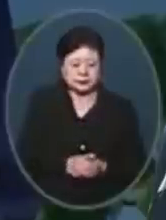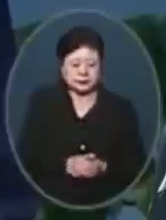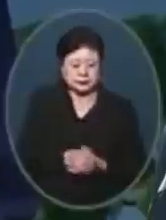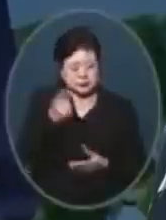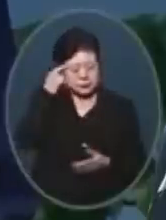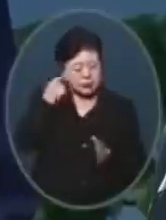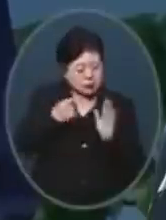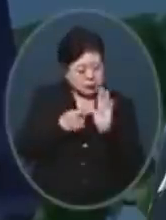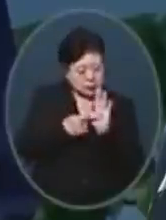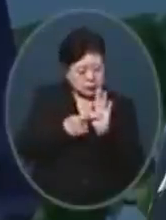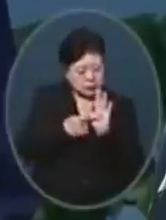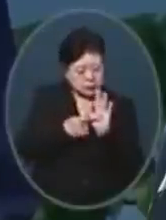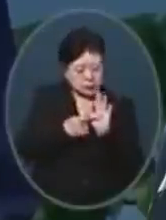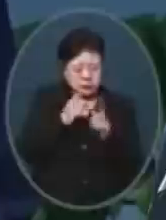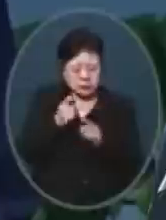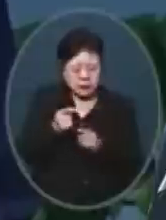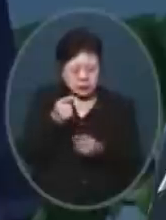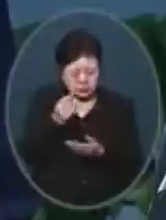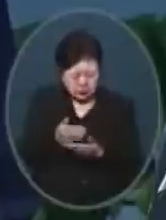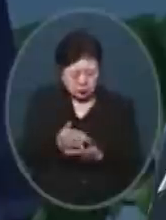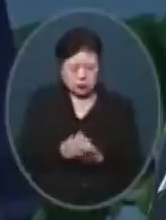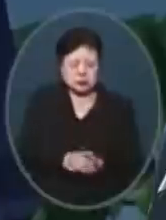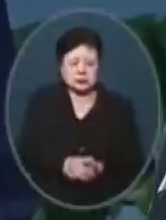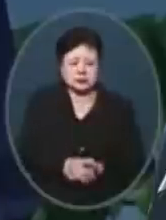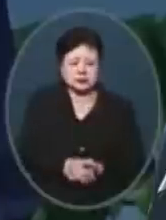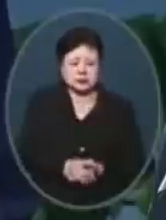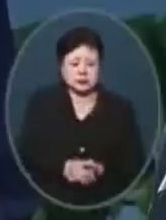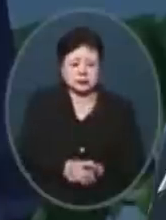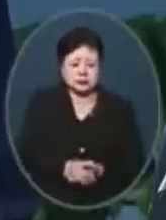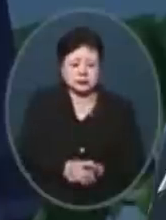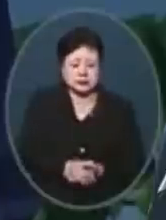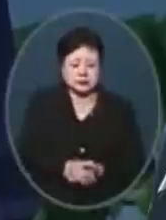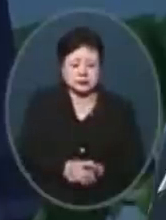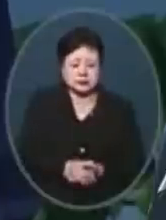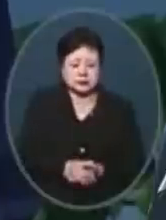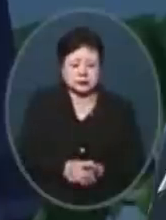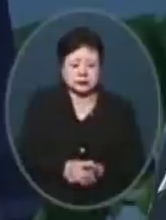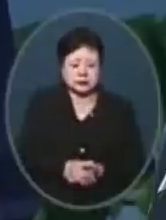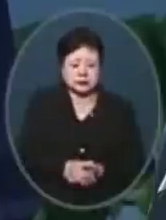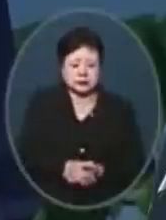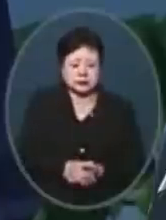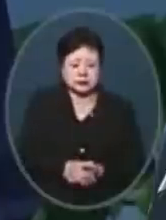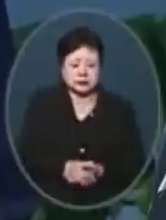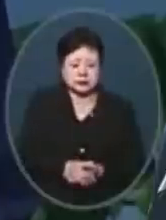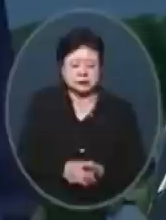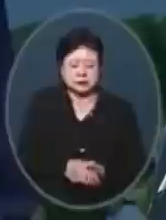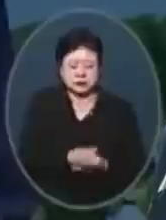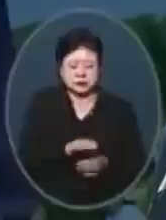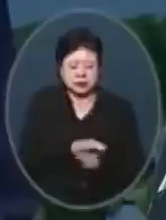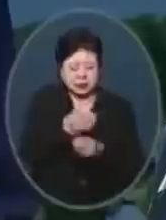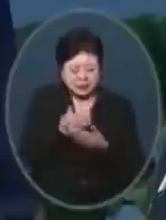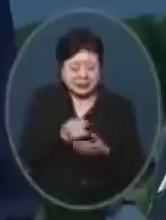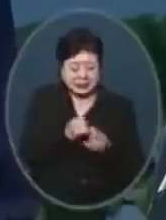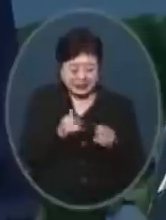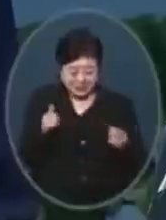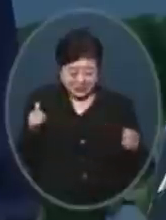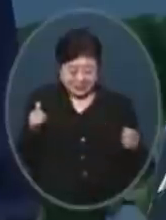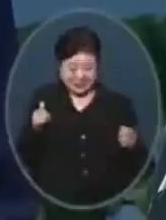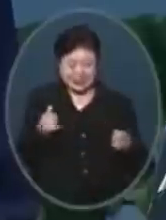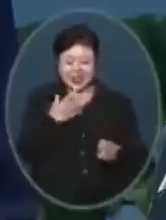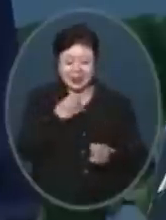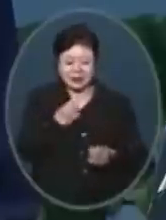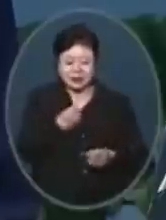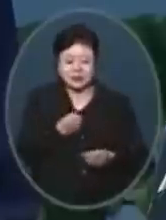부정적인 말을 하지 말아야 되는 것입니다. 여러분은 하나님의 사랑받는 사람이고